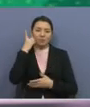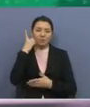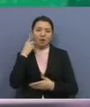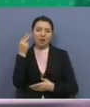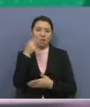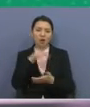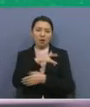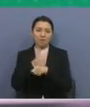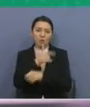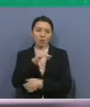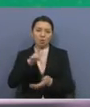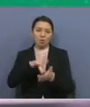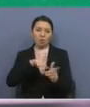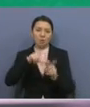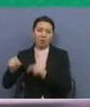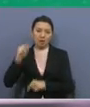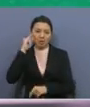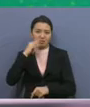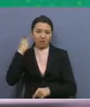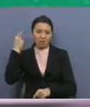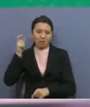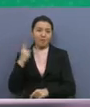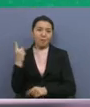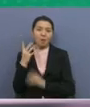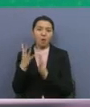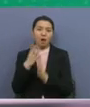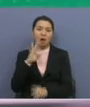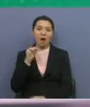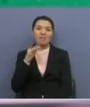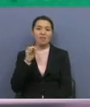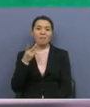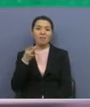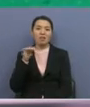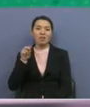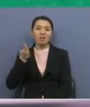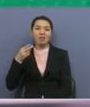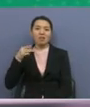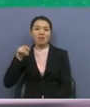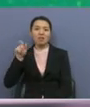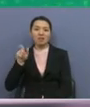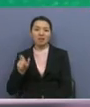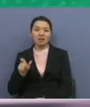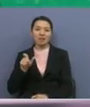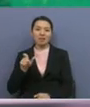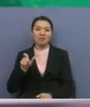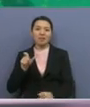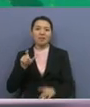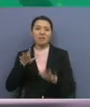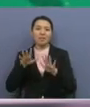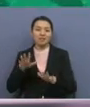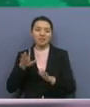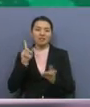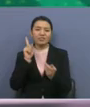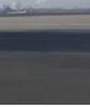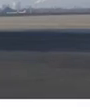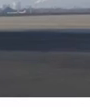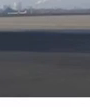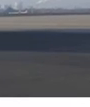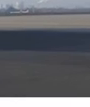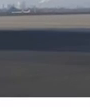астанасына сапар шеккен қазақ басшысын алдымен Ангела Меркель федеральды канцлер ведомствосында салтанатпен қарсы алды.